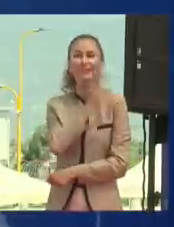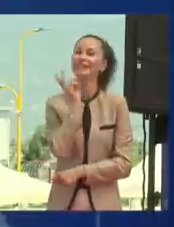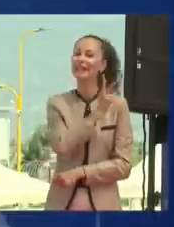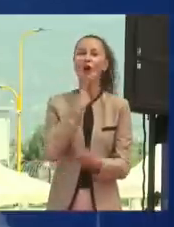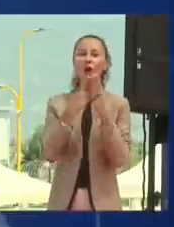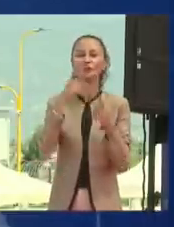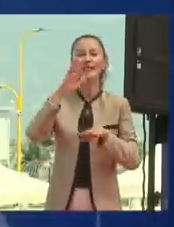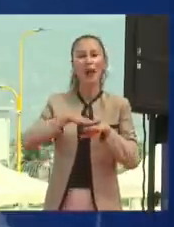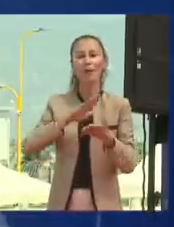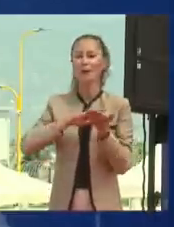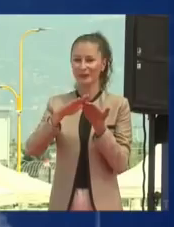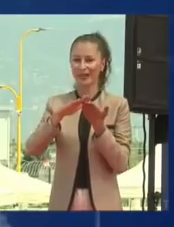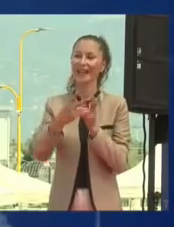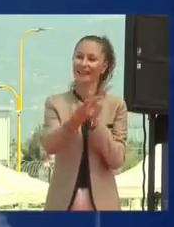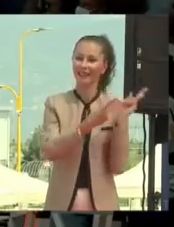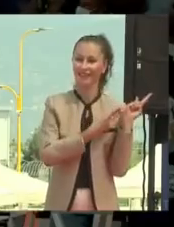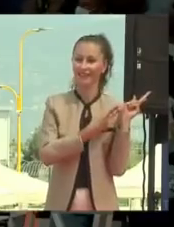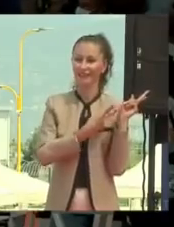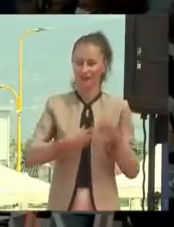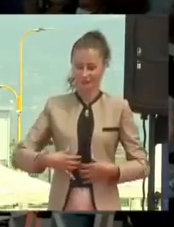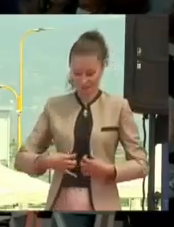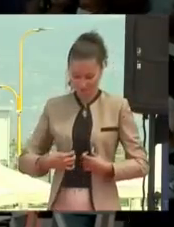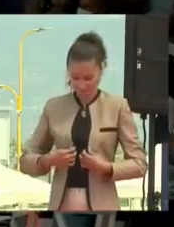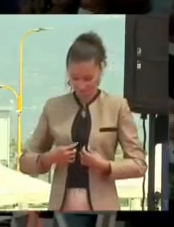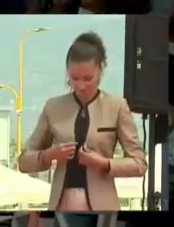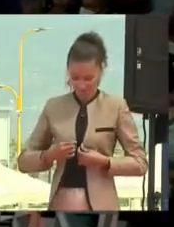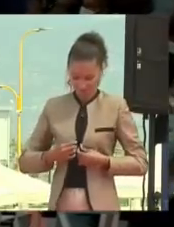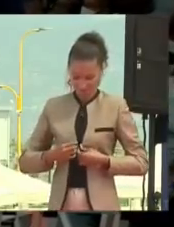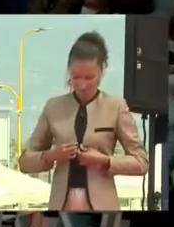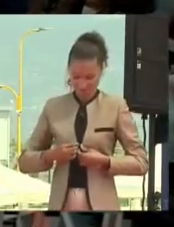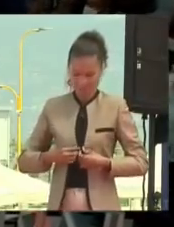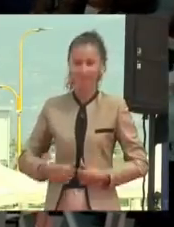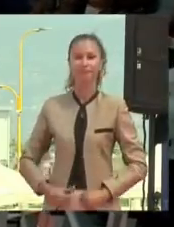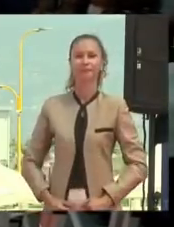Kendilerini konuşmalarını yapmak üzere kürsüye onurla davet ediyoruz efendim.